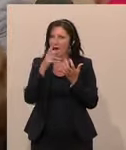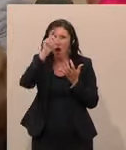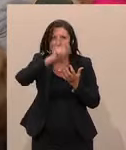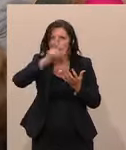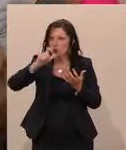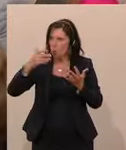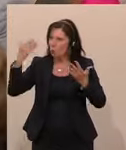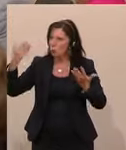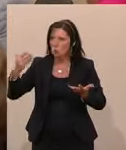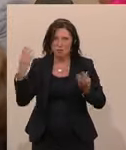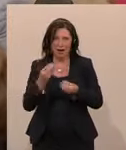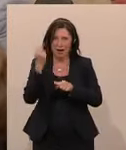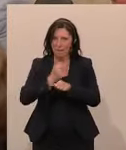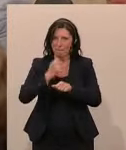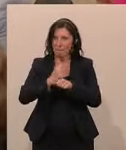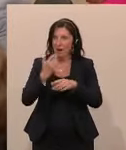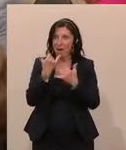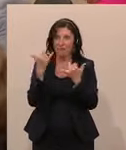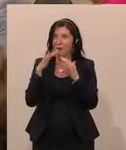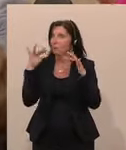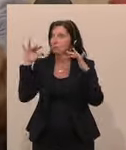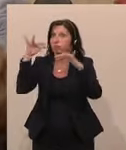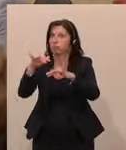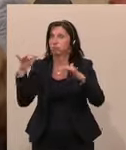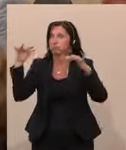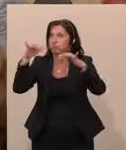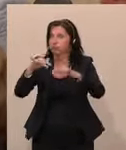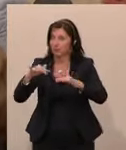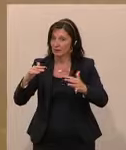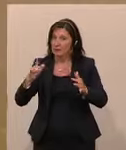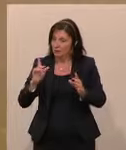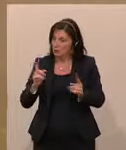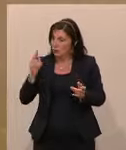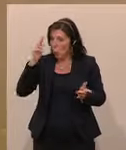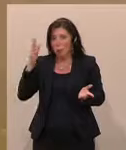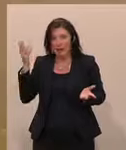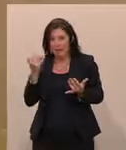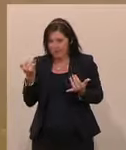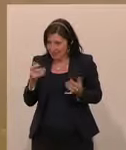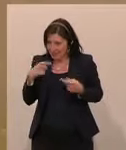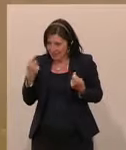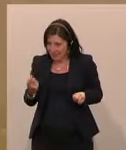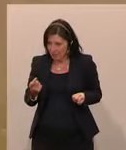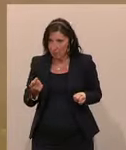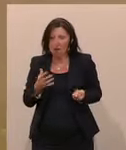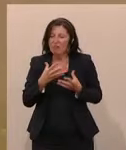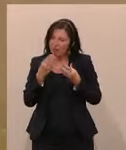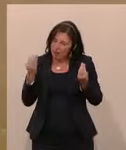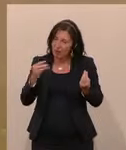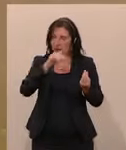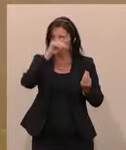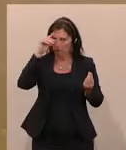nehme es Ihnen ja ab, dass Sie sie ausschließen. Aber Sie müssen sich darüber Gedanken machen, wie es dazu kommt, dass sehr viele